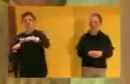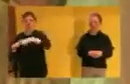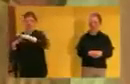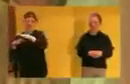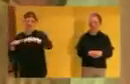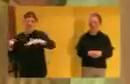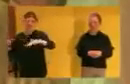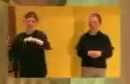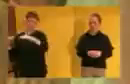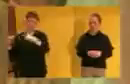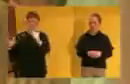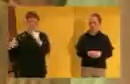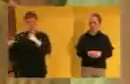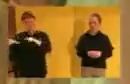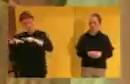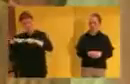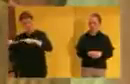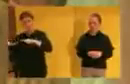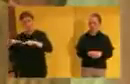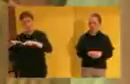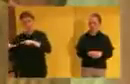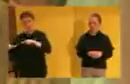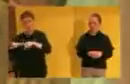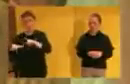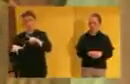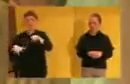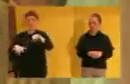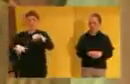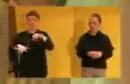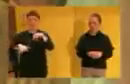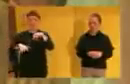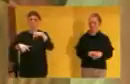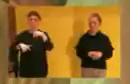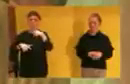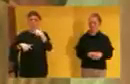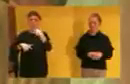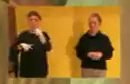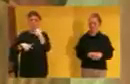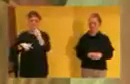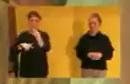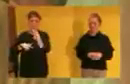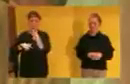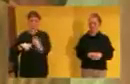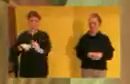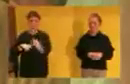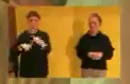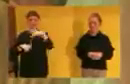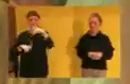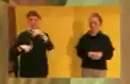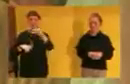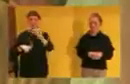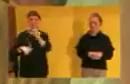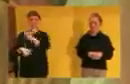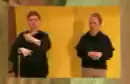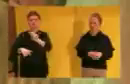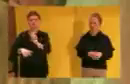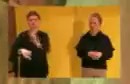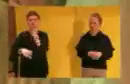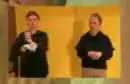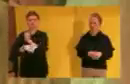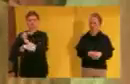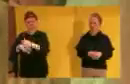entsprechend der konkreten Zugänge dann auch sogenannte DATS, Deutsch als Zweitsprache, Klassen aufbauen.